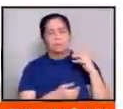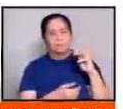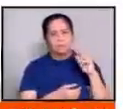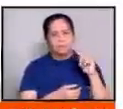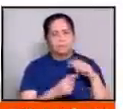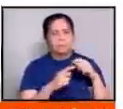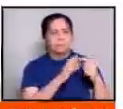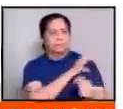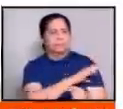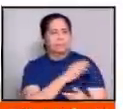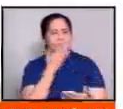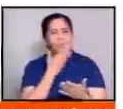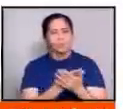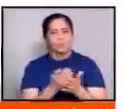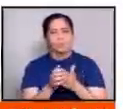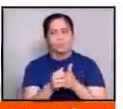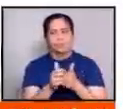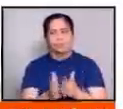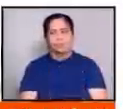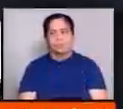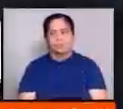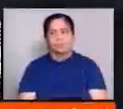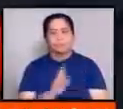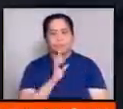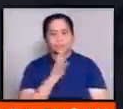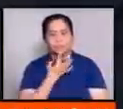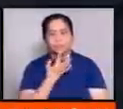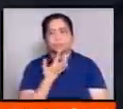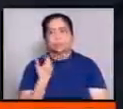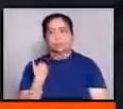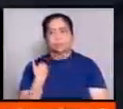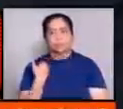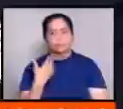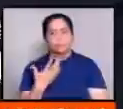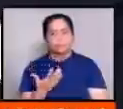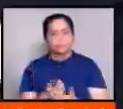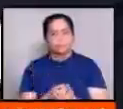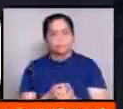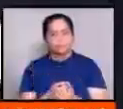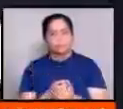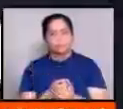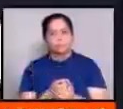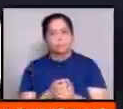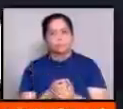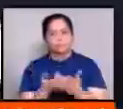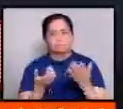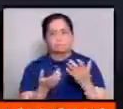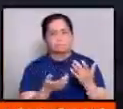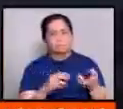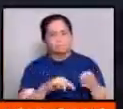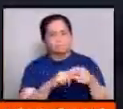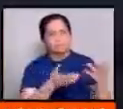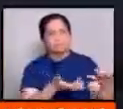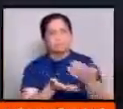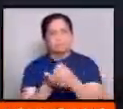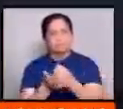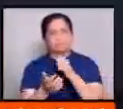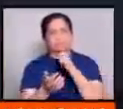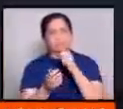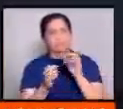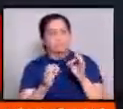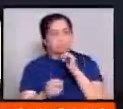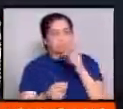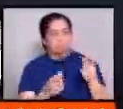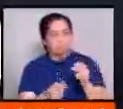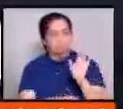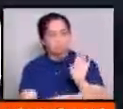ang katangian ng mahusay na leader. My sincerity and then consensus builder, hindi yung, oh, pag hindi